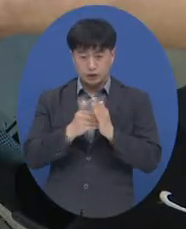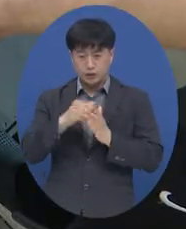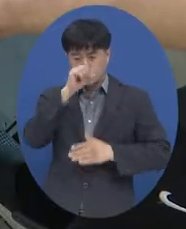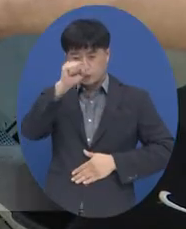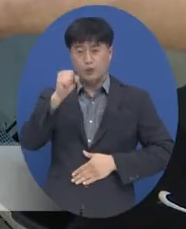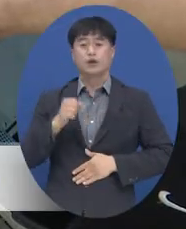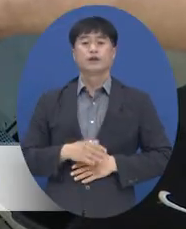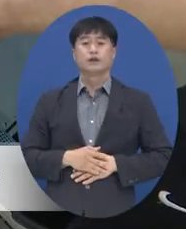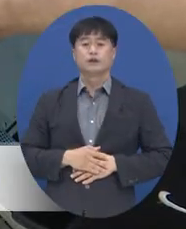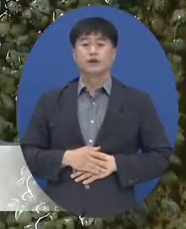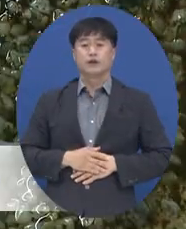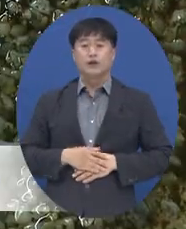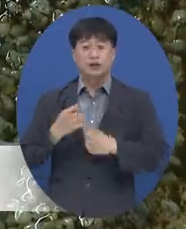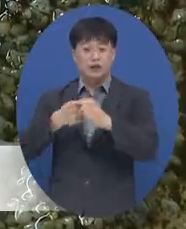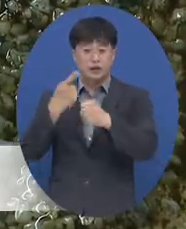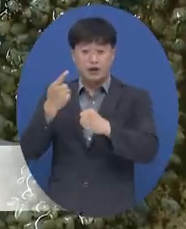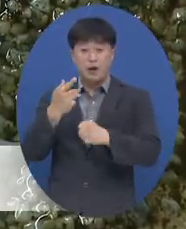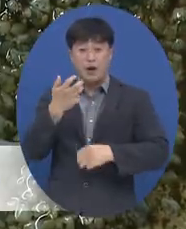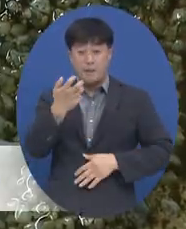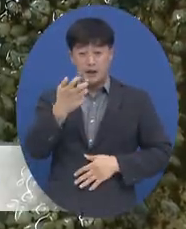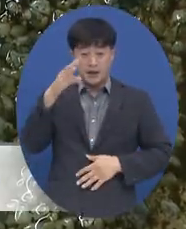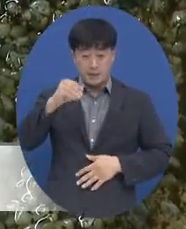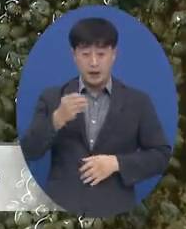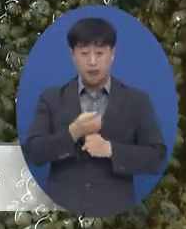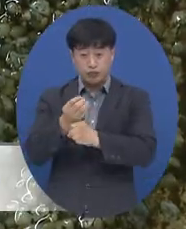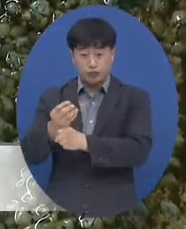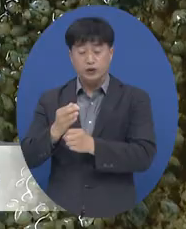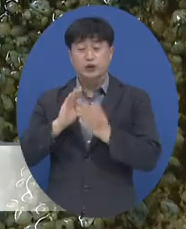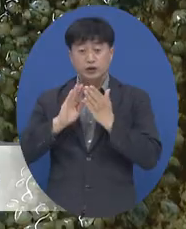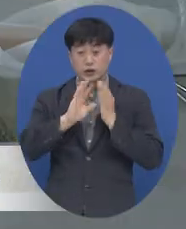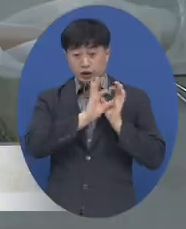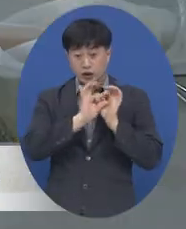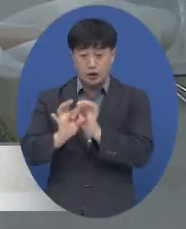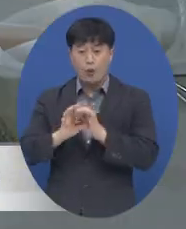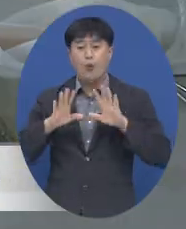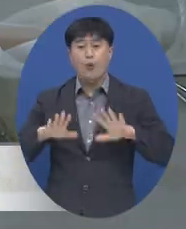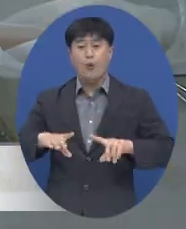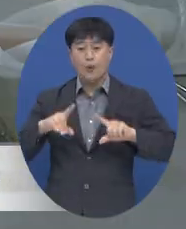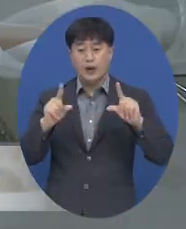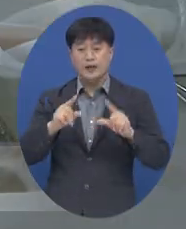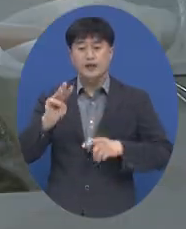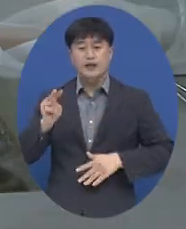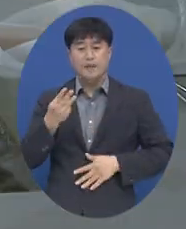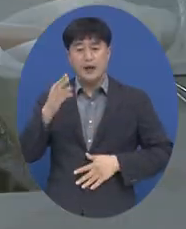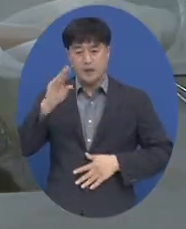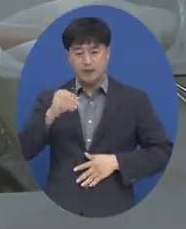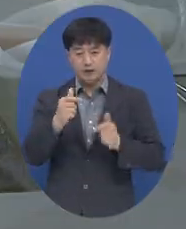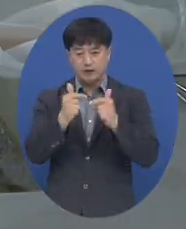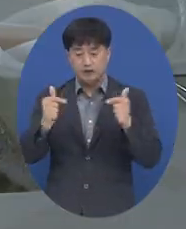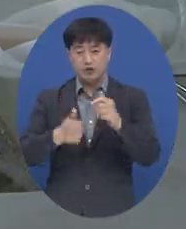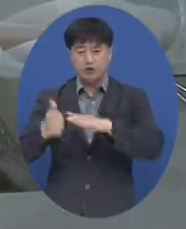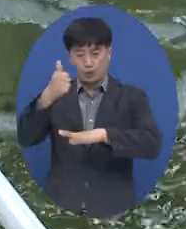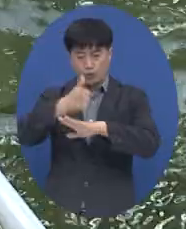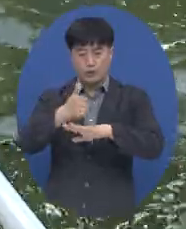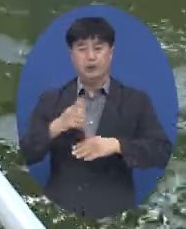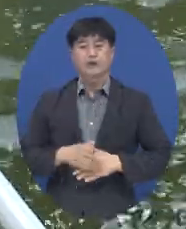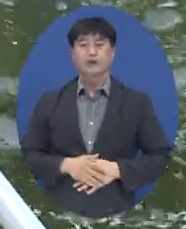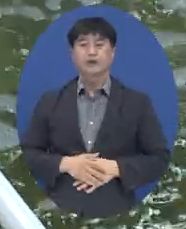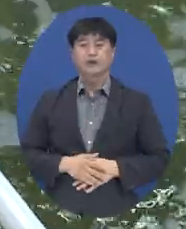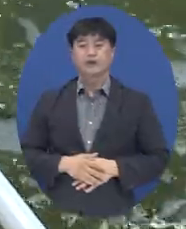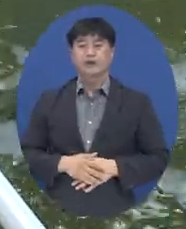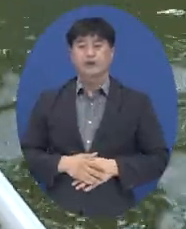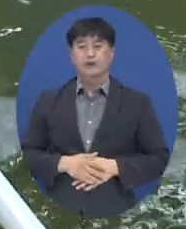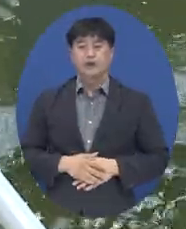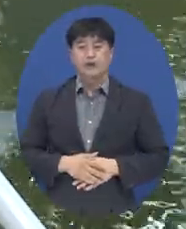입니다 지난해 80만 마리 방류 한데 이어 오랜 대량생산 기술을 통해 300만 마리 까지 늘리는 데 성공했습니다